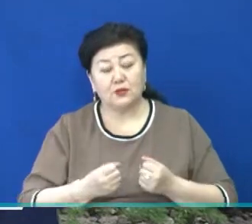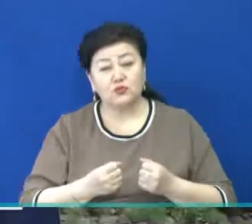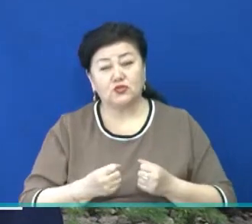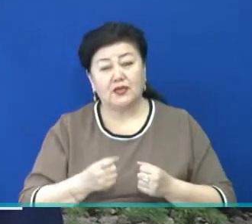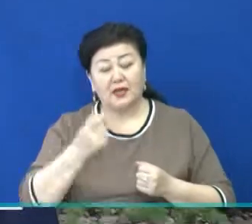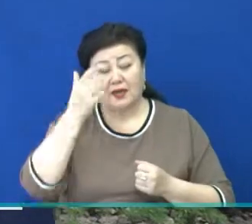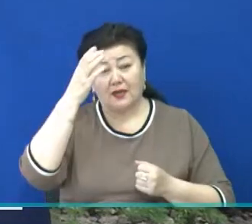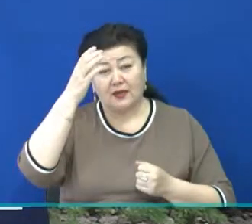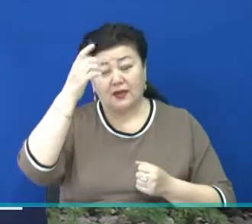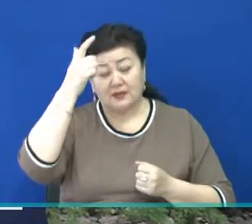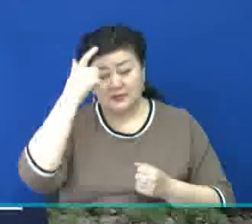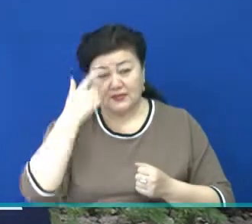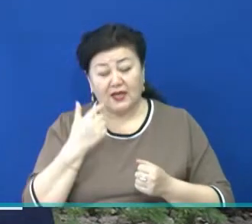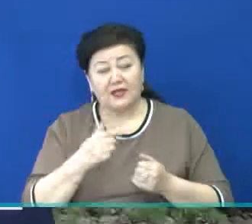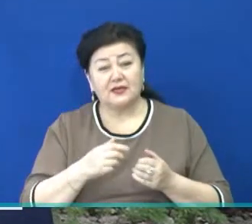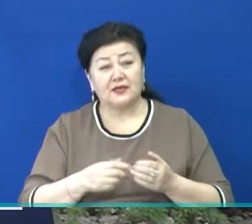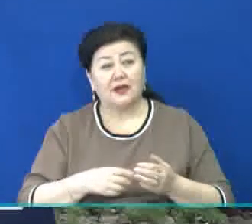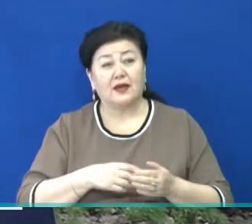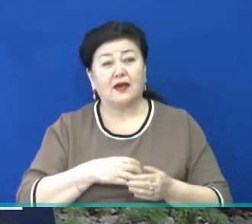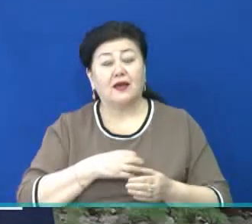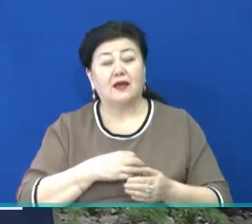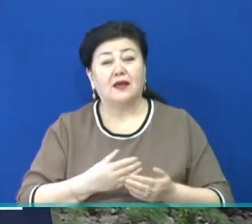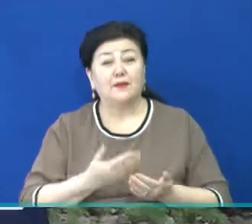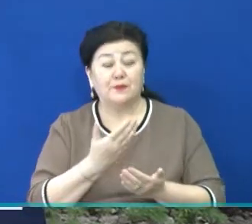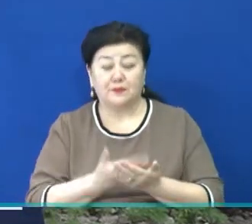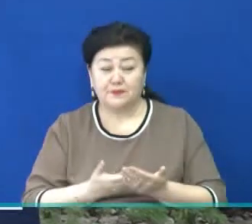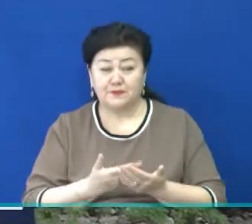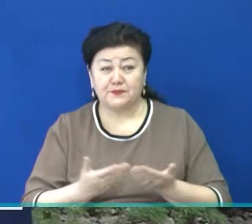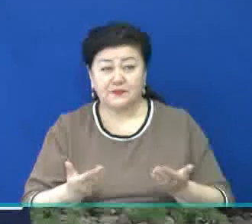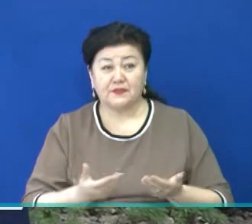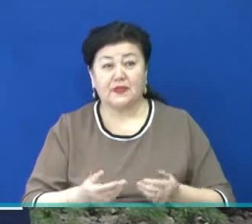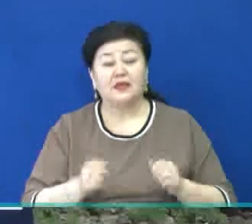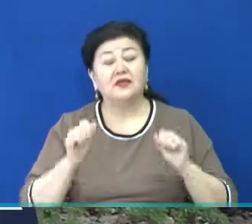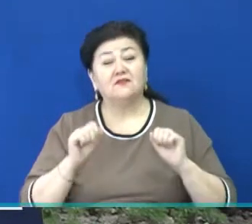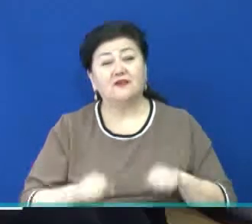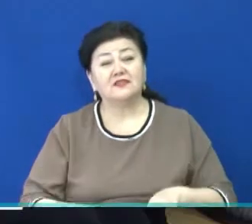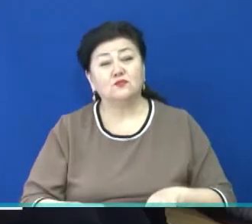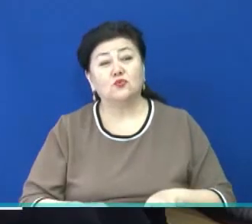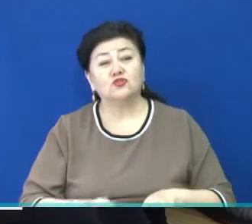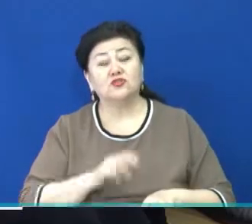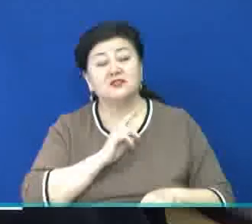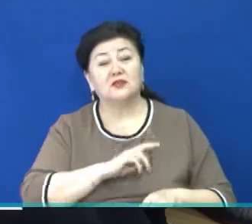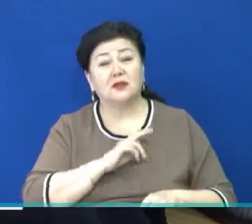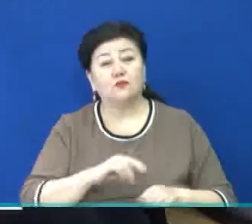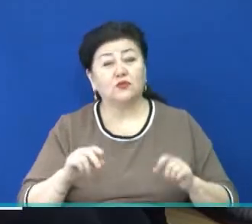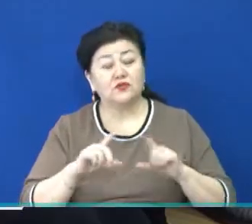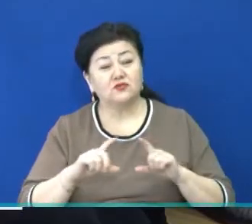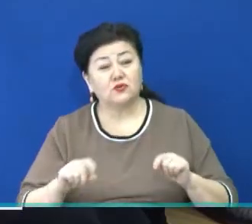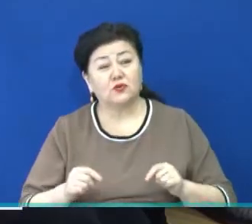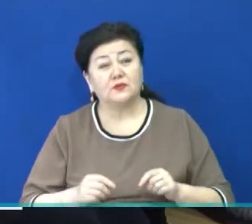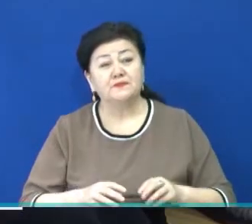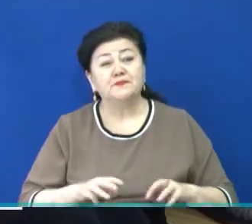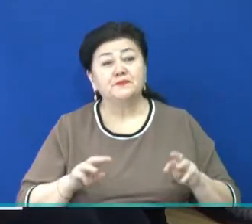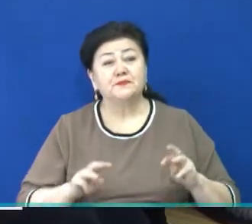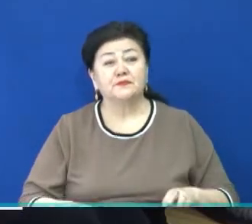білімін көрсетеді, екіншіден оның нәтижесі мектепте жұмыс істеуіне мүмкіндік беруі. Өз кезегінде министр